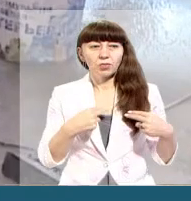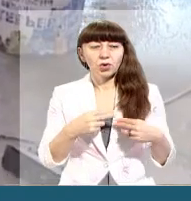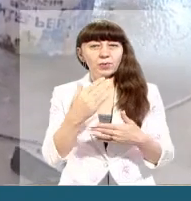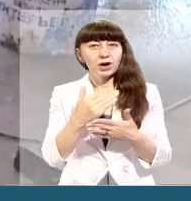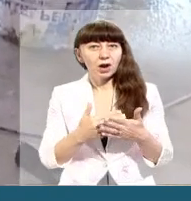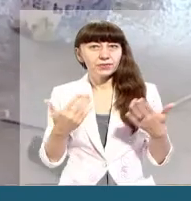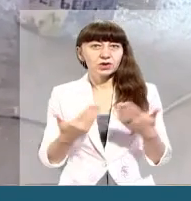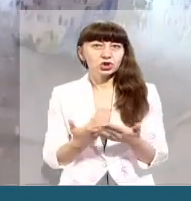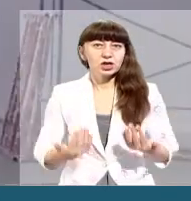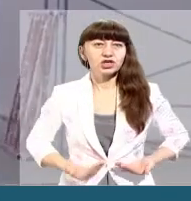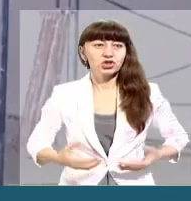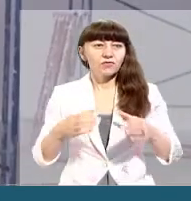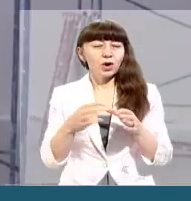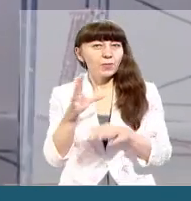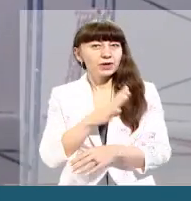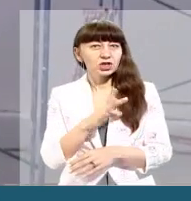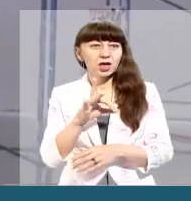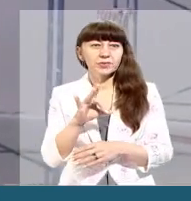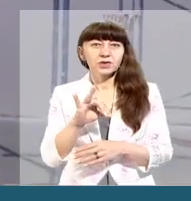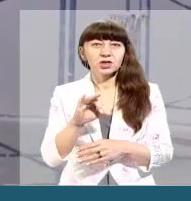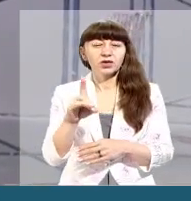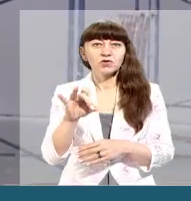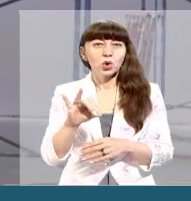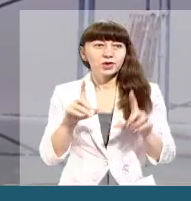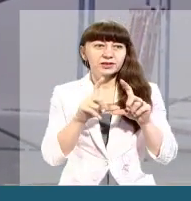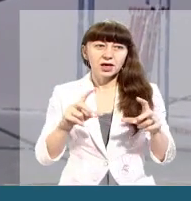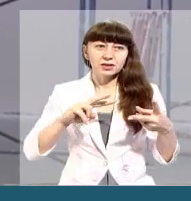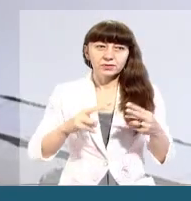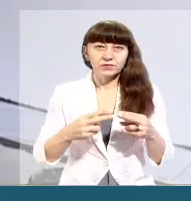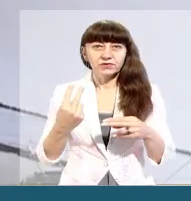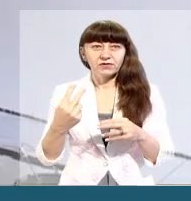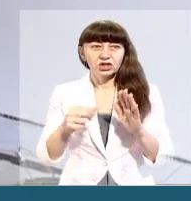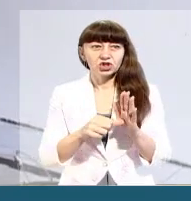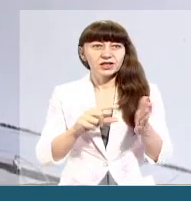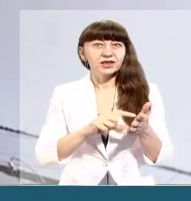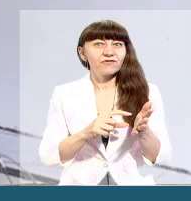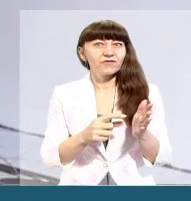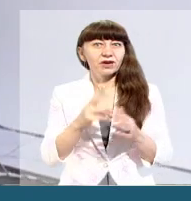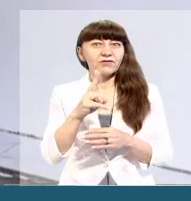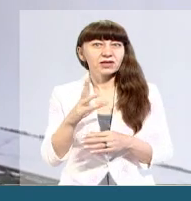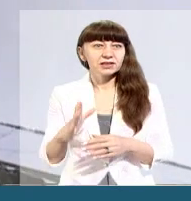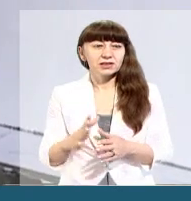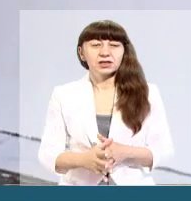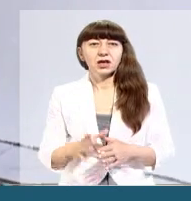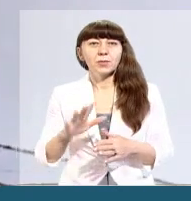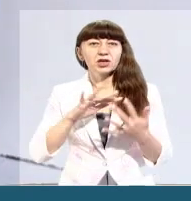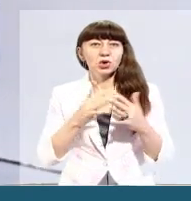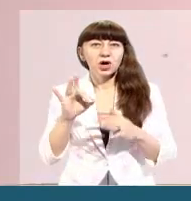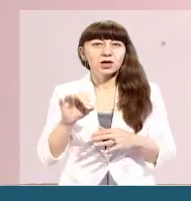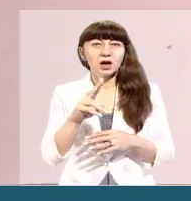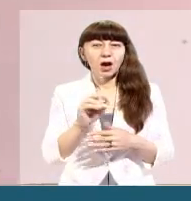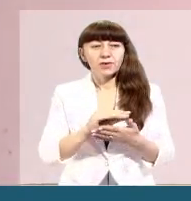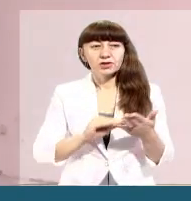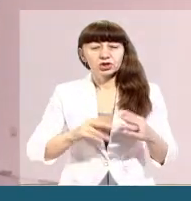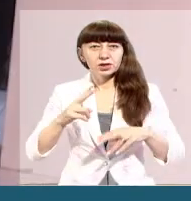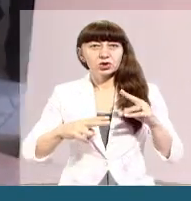– обновление жилищного фонда. Бывшее административное здание здесь преобразуют в 26 квартир. Тем временем в селе Арха продолжается